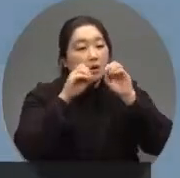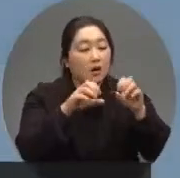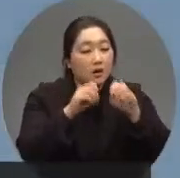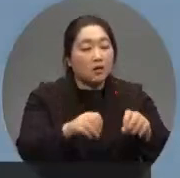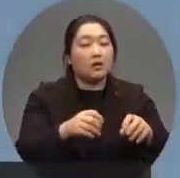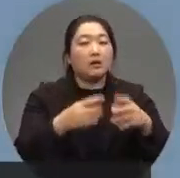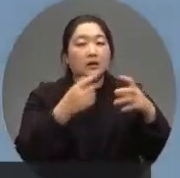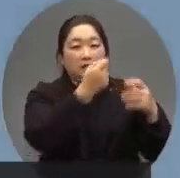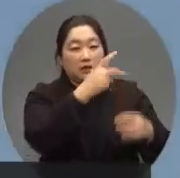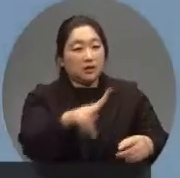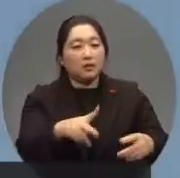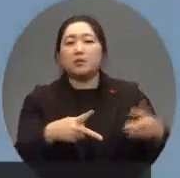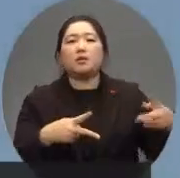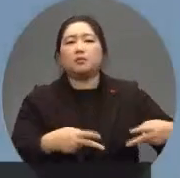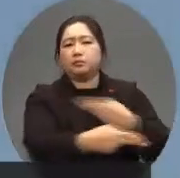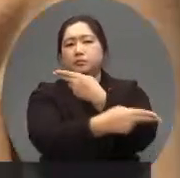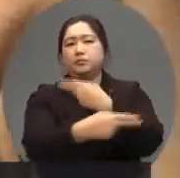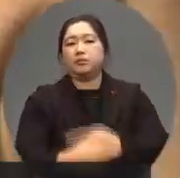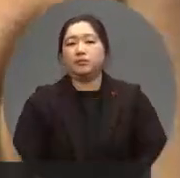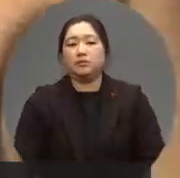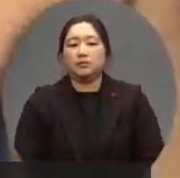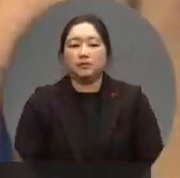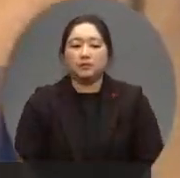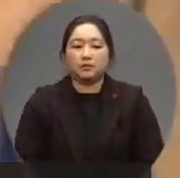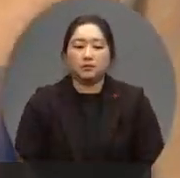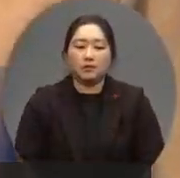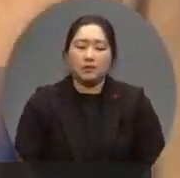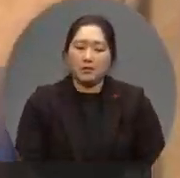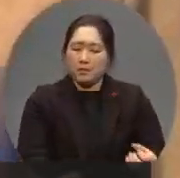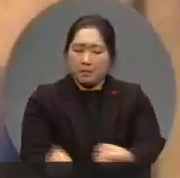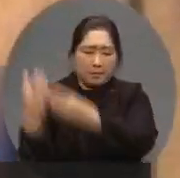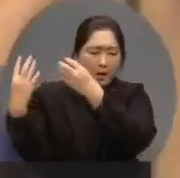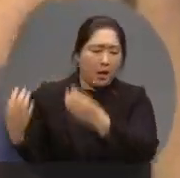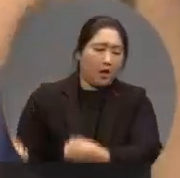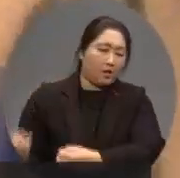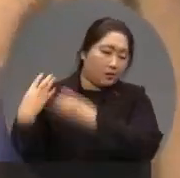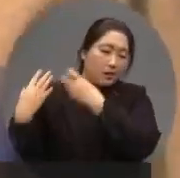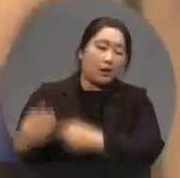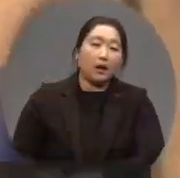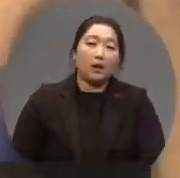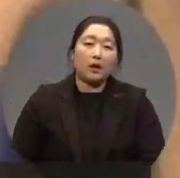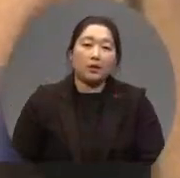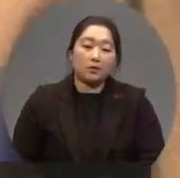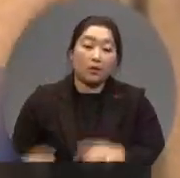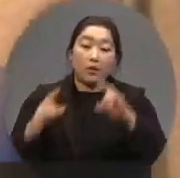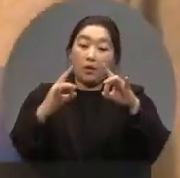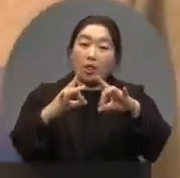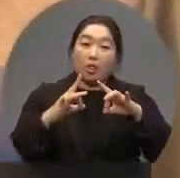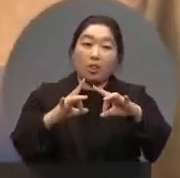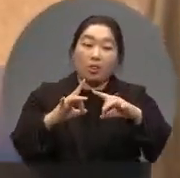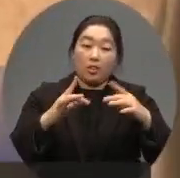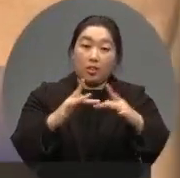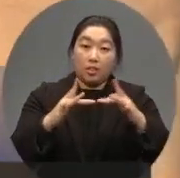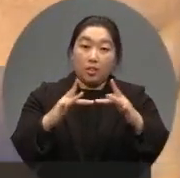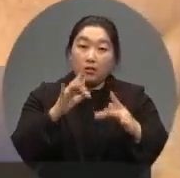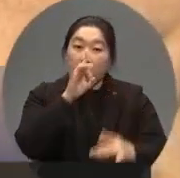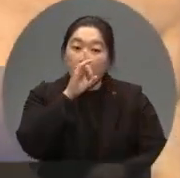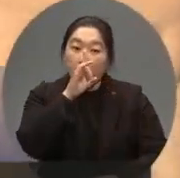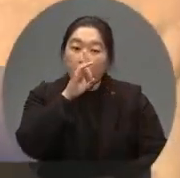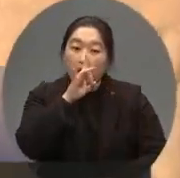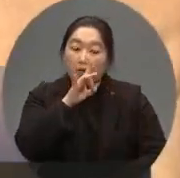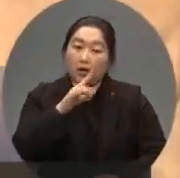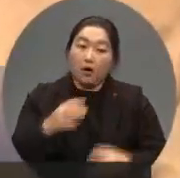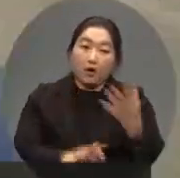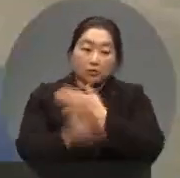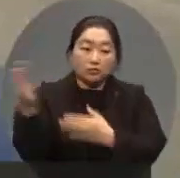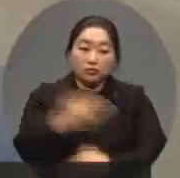인터넷이 끊겼습니다 팍 하 소리가 났어 구 더기가는데 아지 끊겼을 그